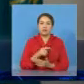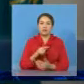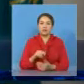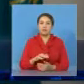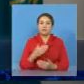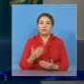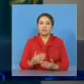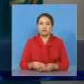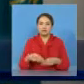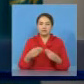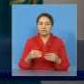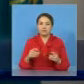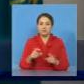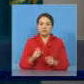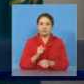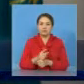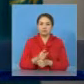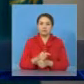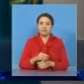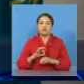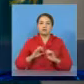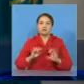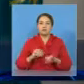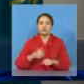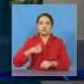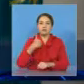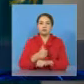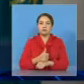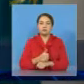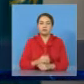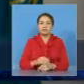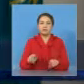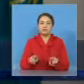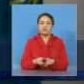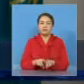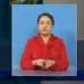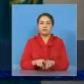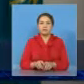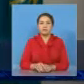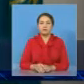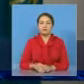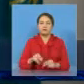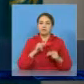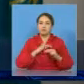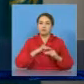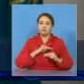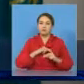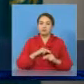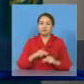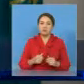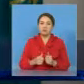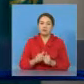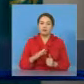берілетін акценттерін атап өтті басшымыз. Сонымен қатар мына еңбек дауының алдын